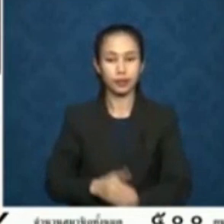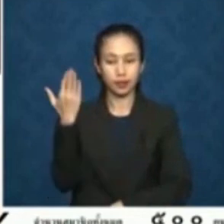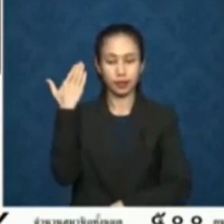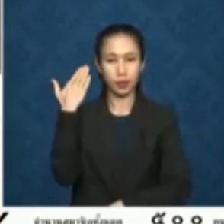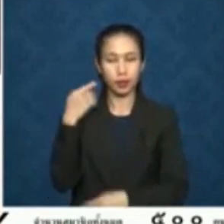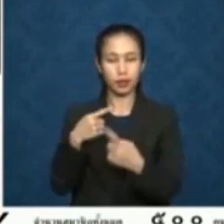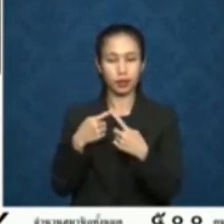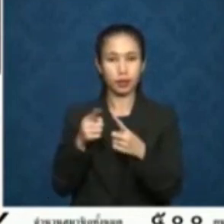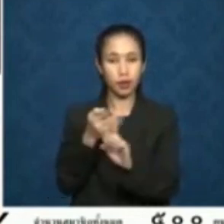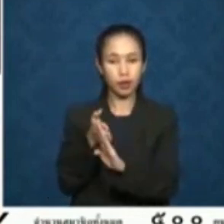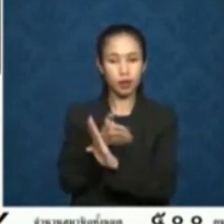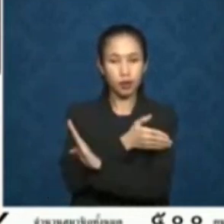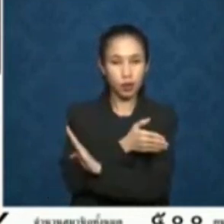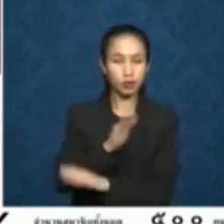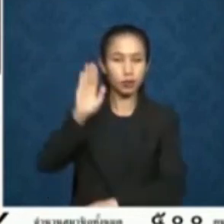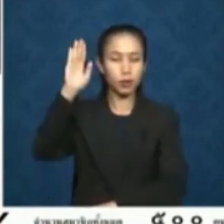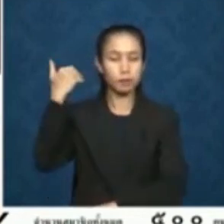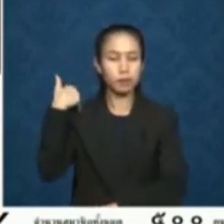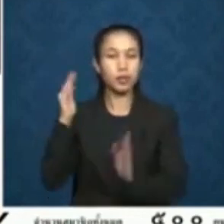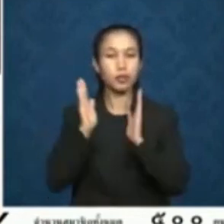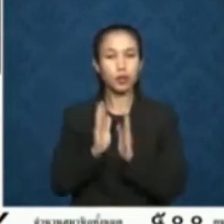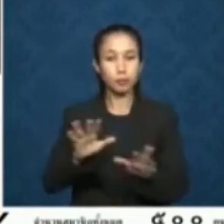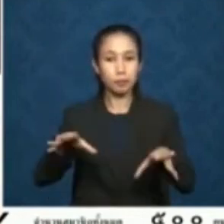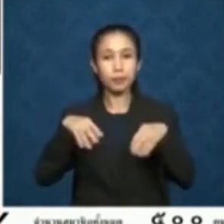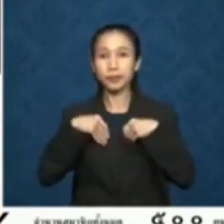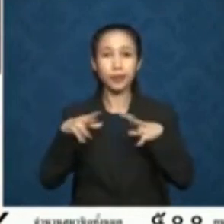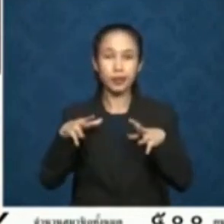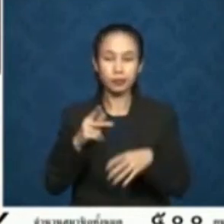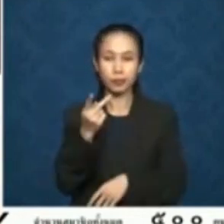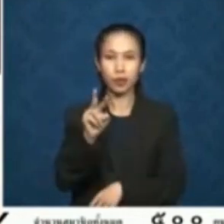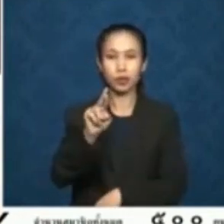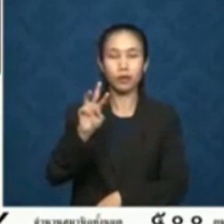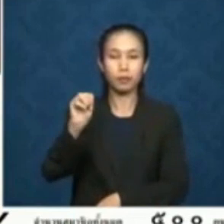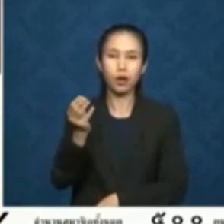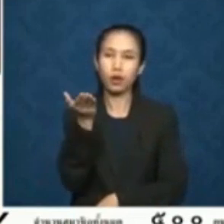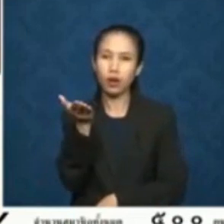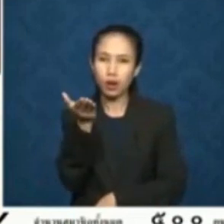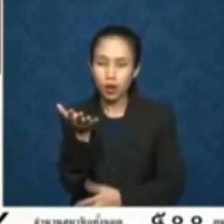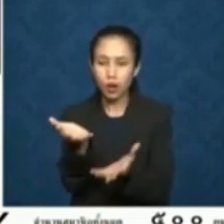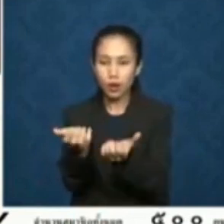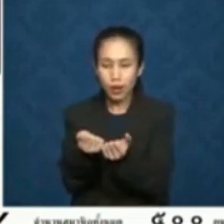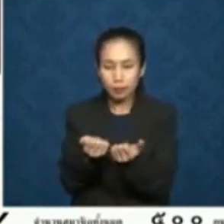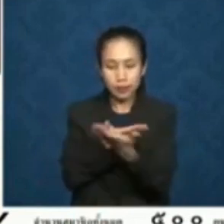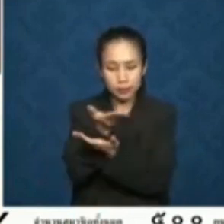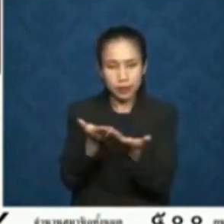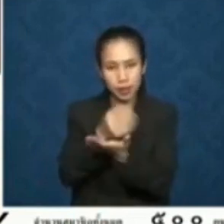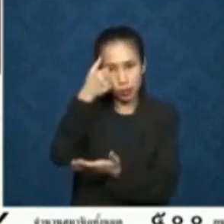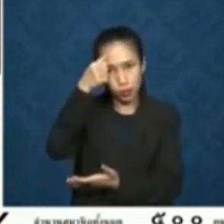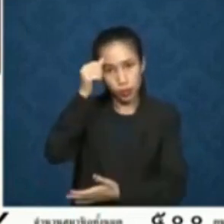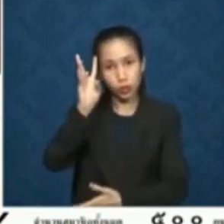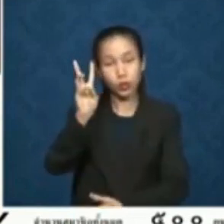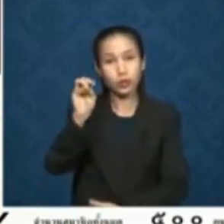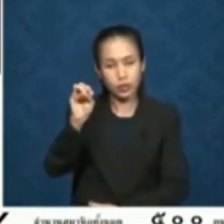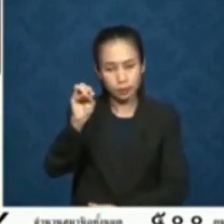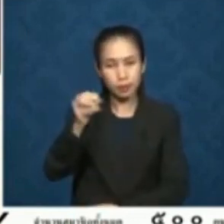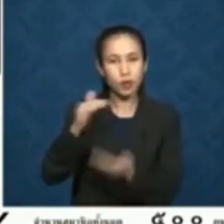ะครับซึ่งก่อนที่เราจะโหวตกันเนี่ยนะครับมีผู้คัดค้านแล้วก็ครม.เขาขอไปพิจารณา